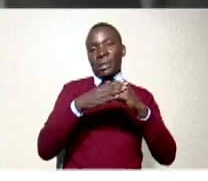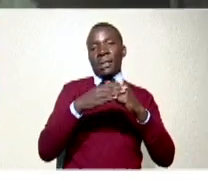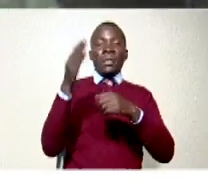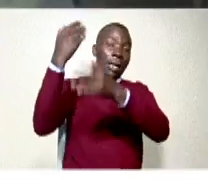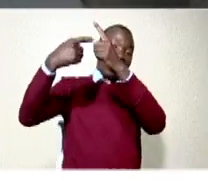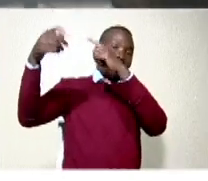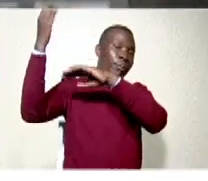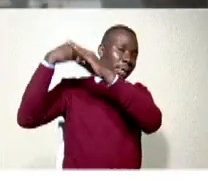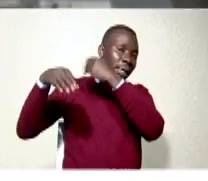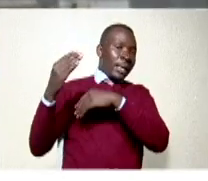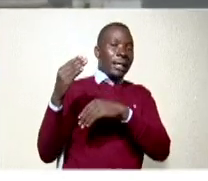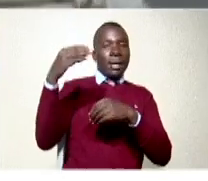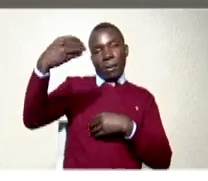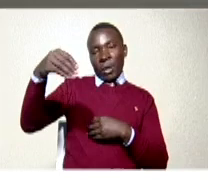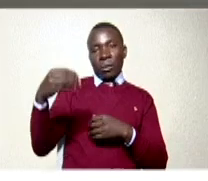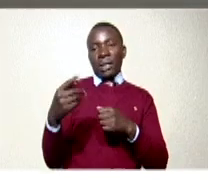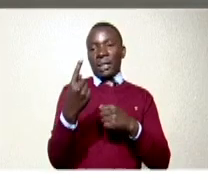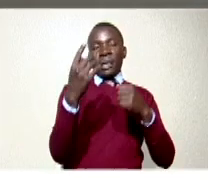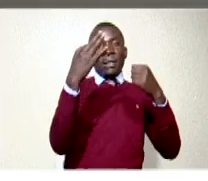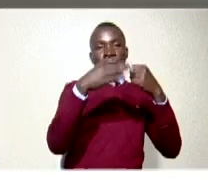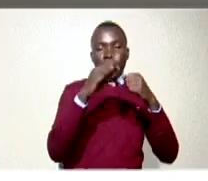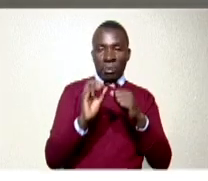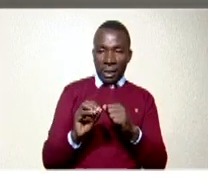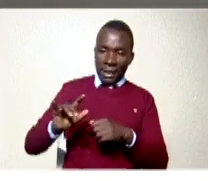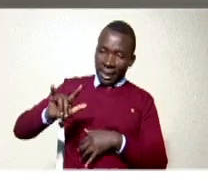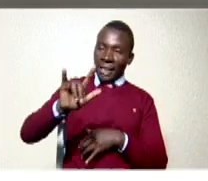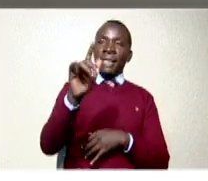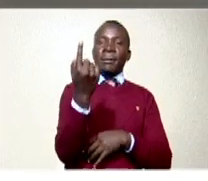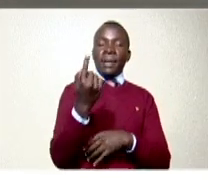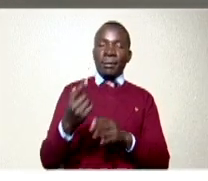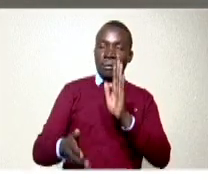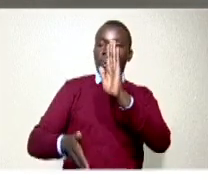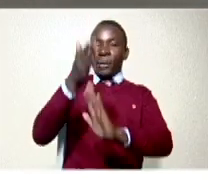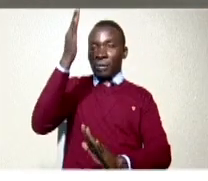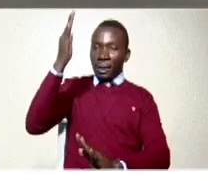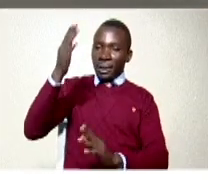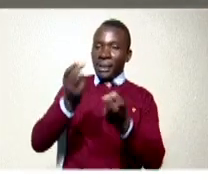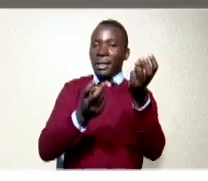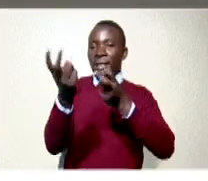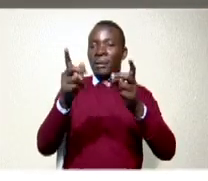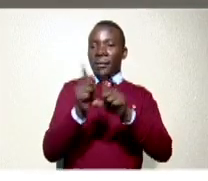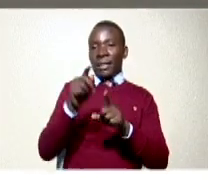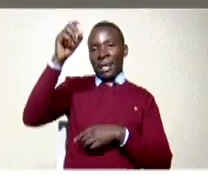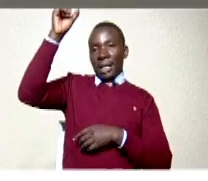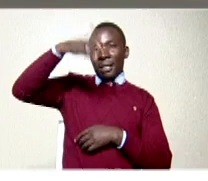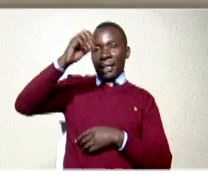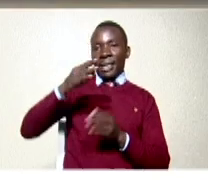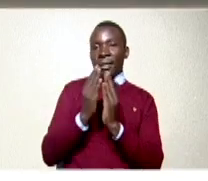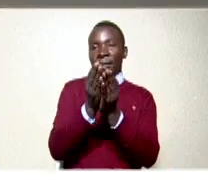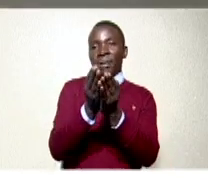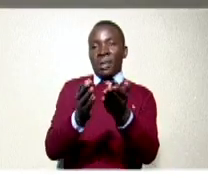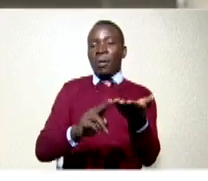180. Ingendo indege ni kimwe rero mu gihutisha ingendo kuko nka Kigali Kamembe hakoreshwa